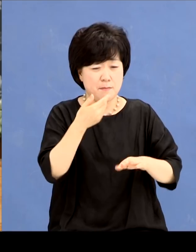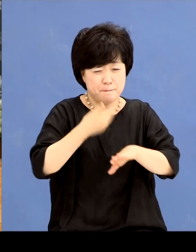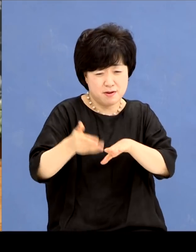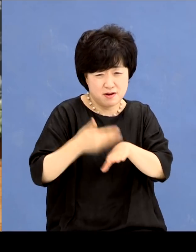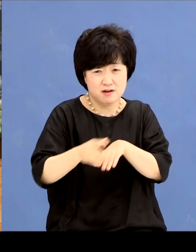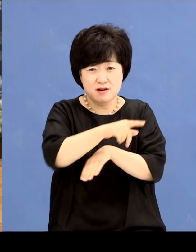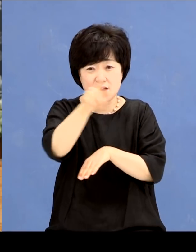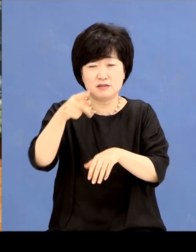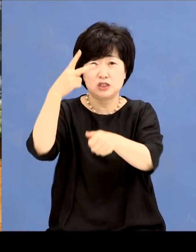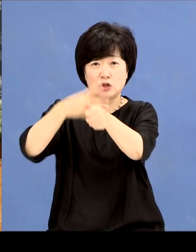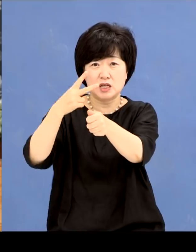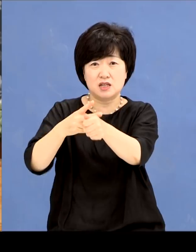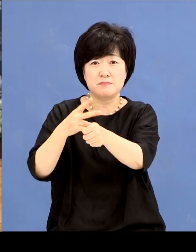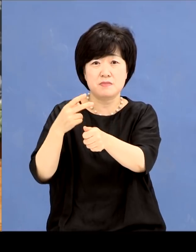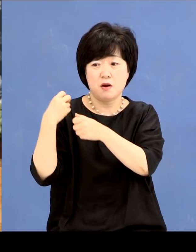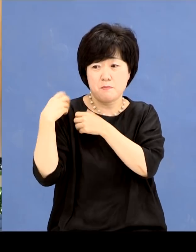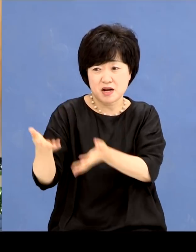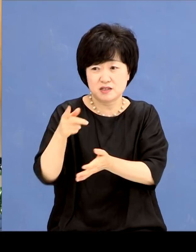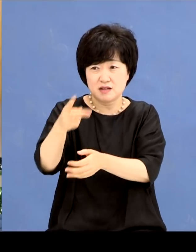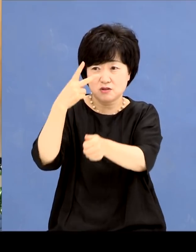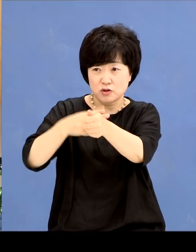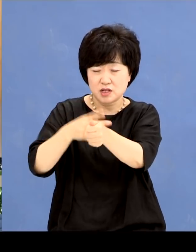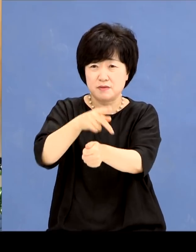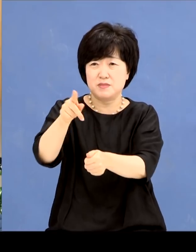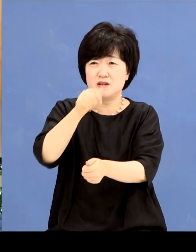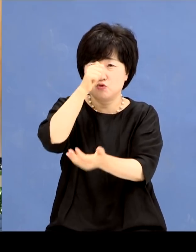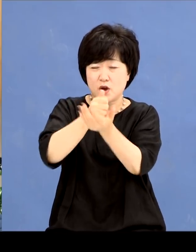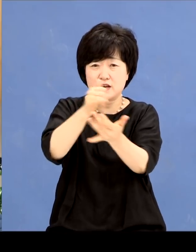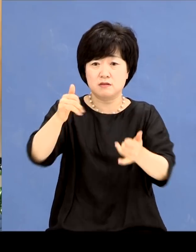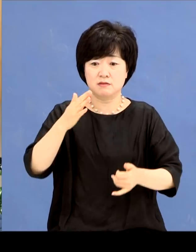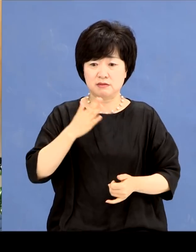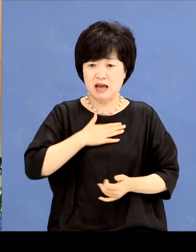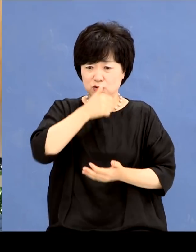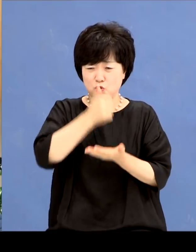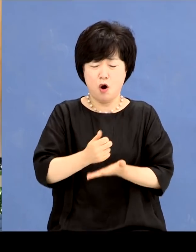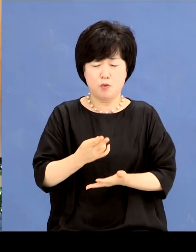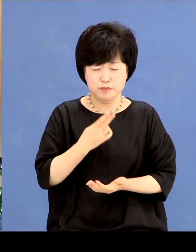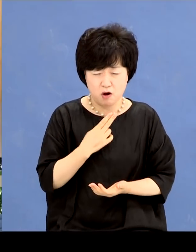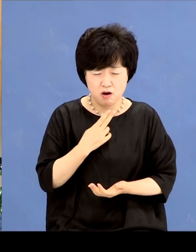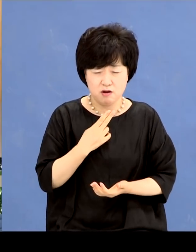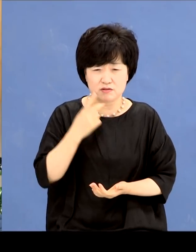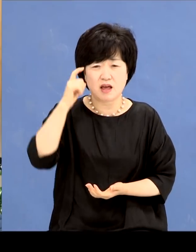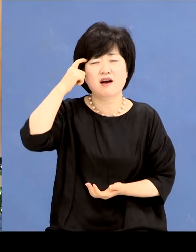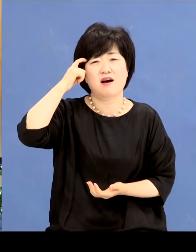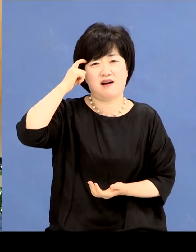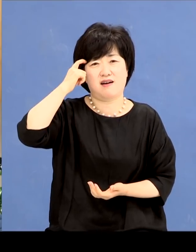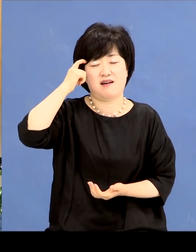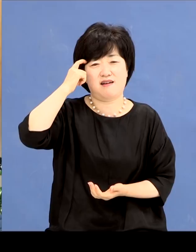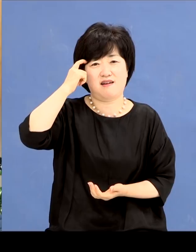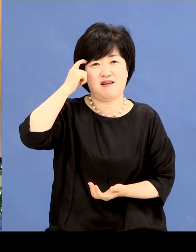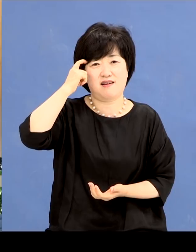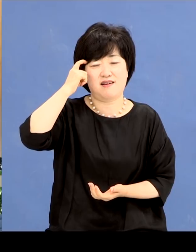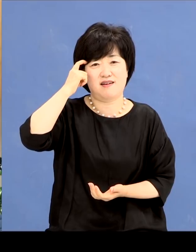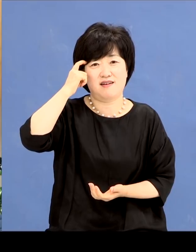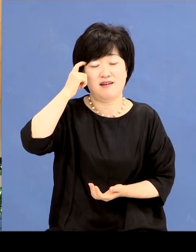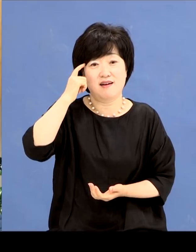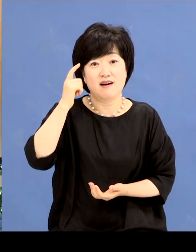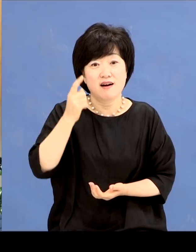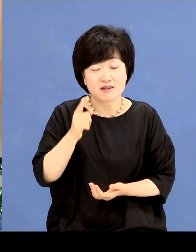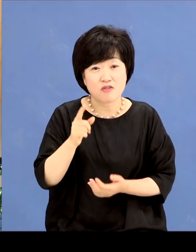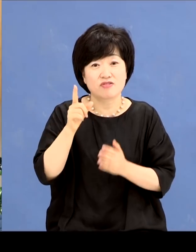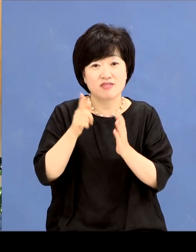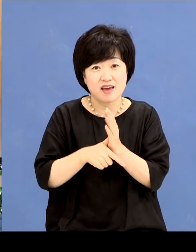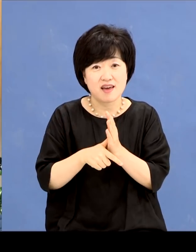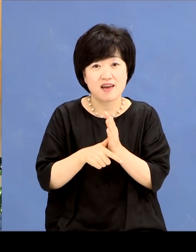선생님들, 나를 보내신 누나들, 부모님. 그렇죠. 그런 분들이 죄인이라고 생각했지 제가 죄인이라는 생각을 한 번도 해본 적이 없어요. 네.